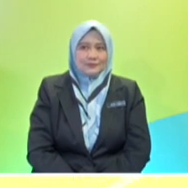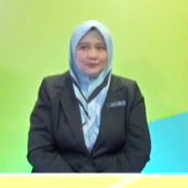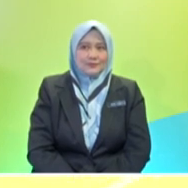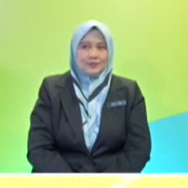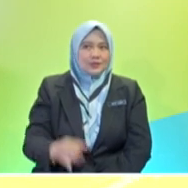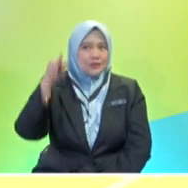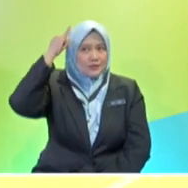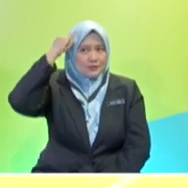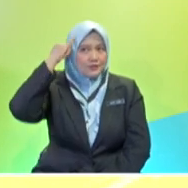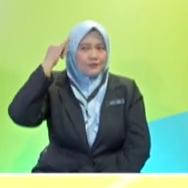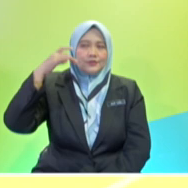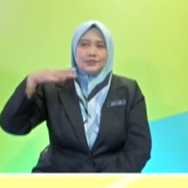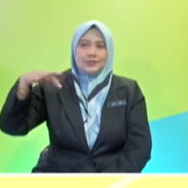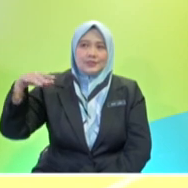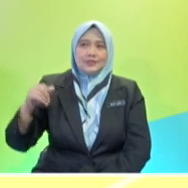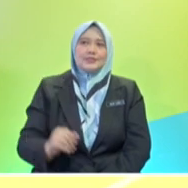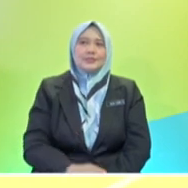eja. Silakan, Irfan.